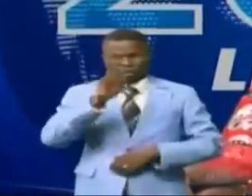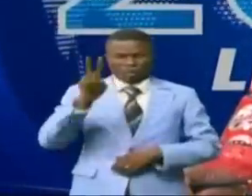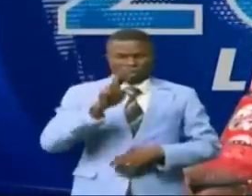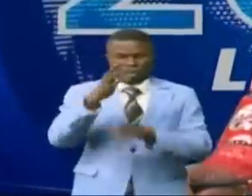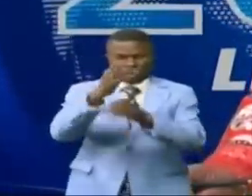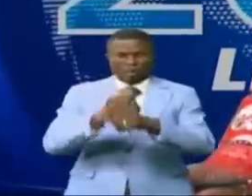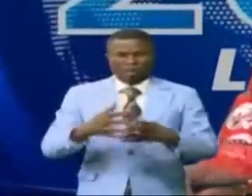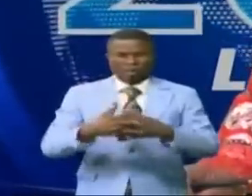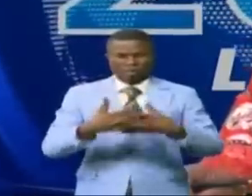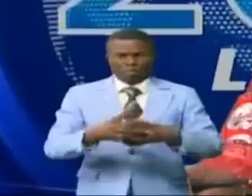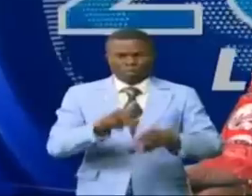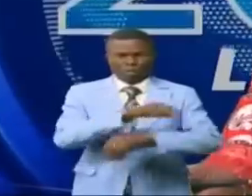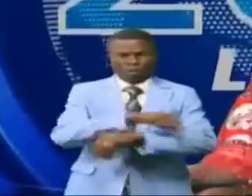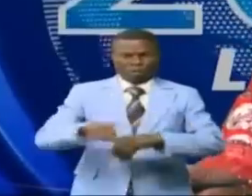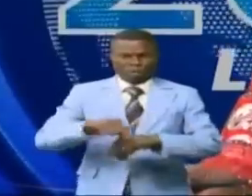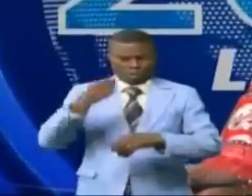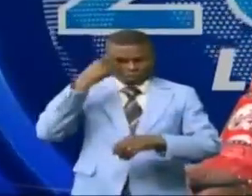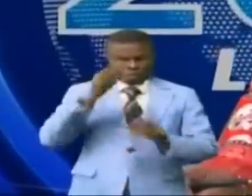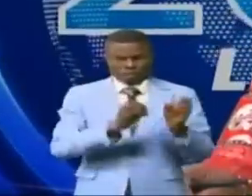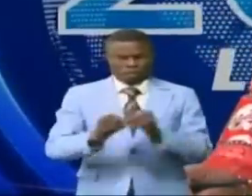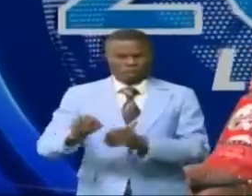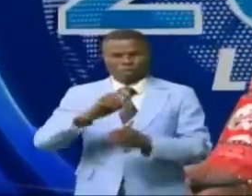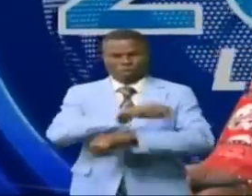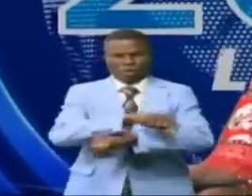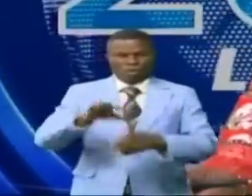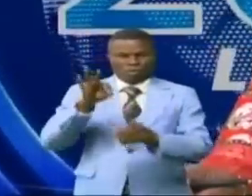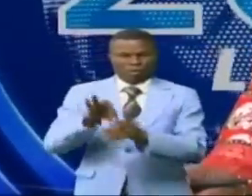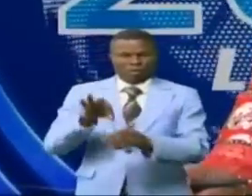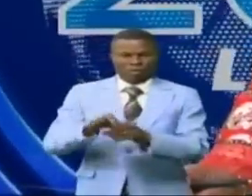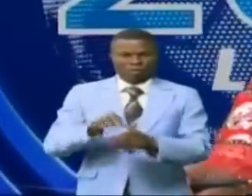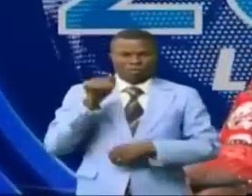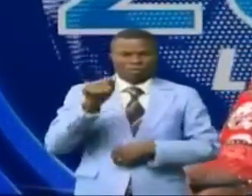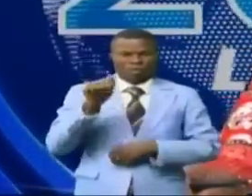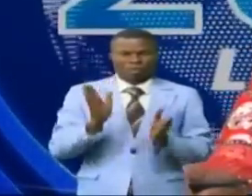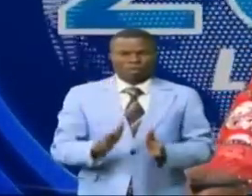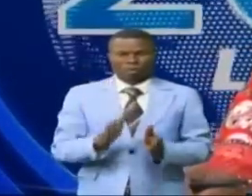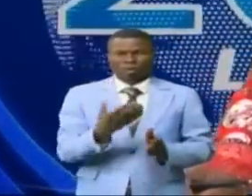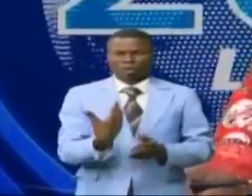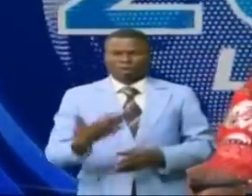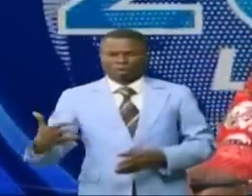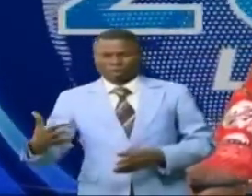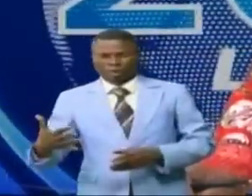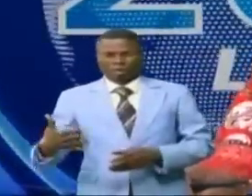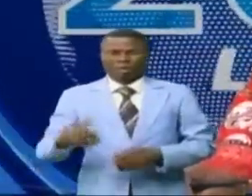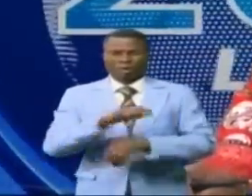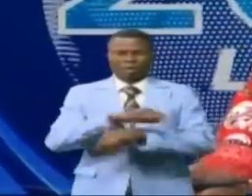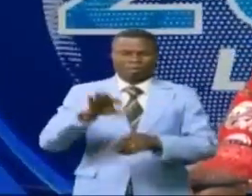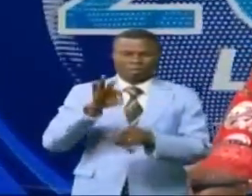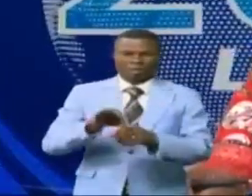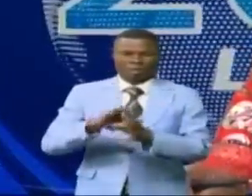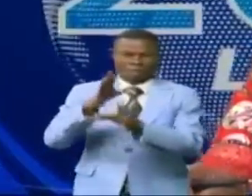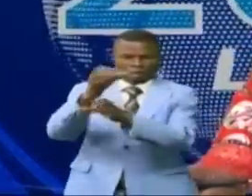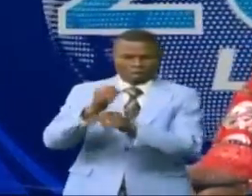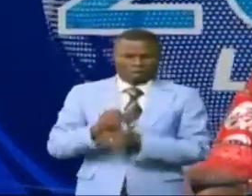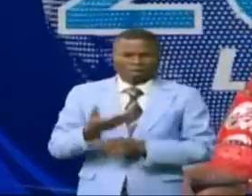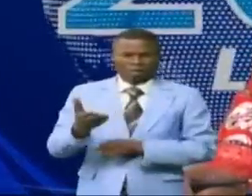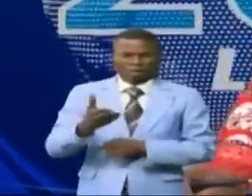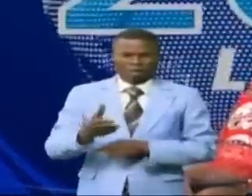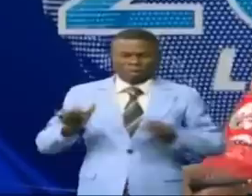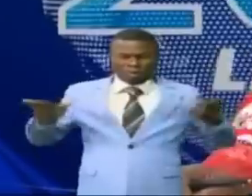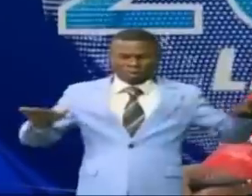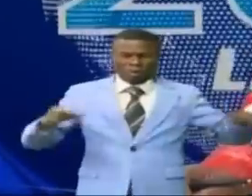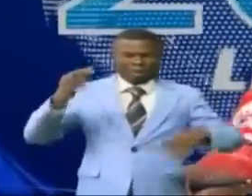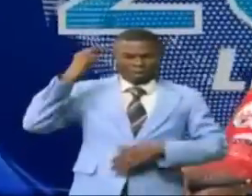des kits de bureau pour le bureau de vote. C'est le directeur de la logistique de la centrale électorale, Hilaire Kambalé, qui a réceptionné